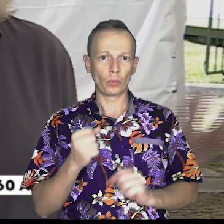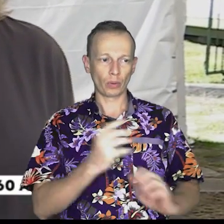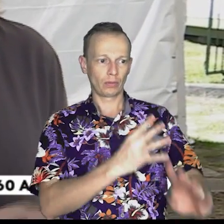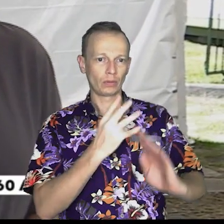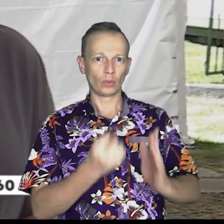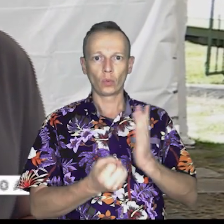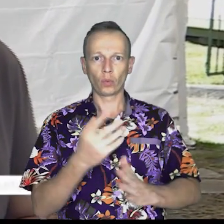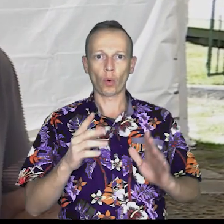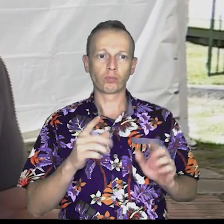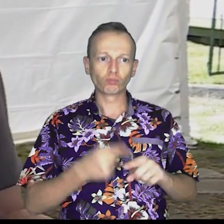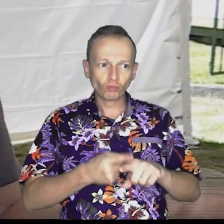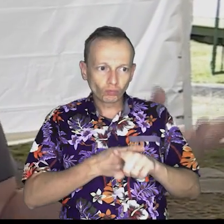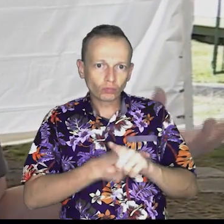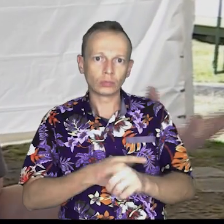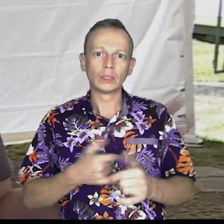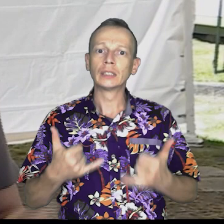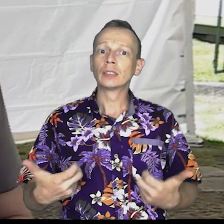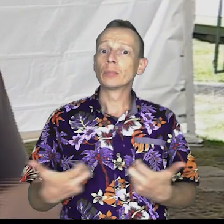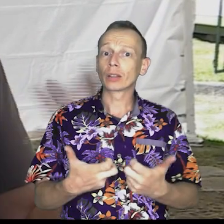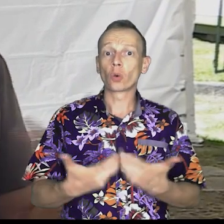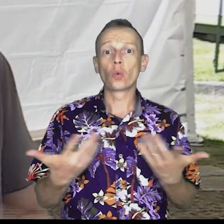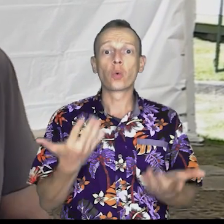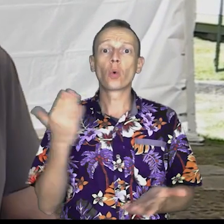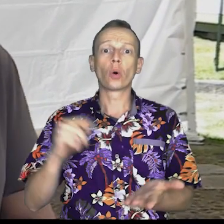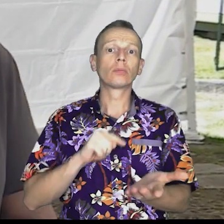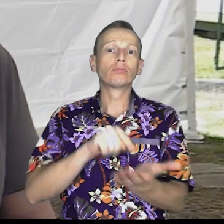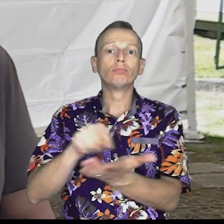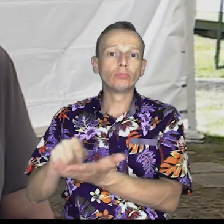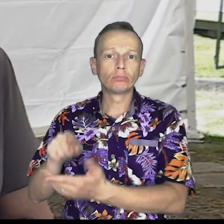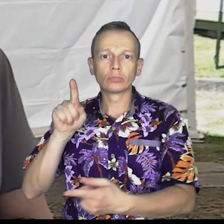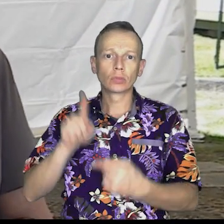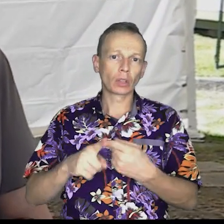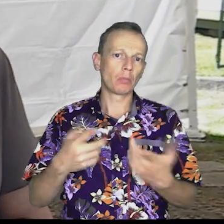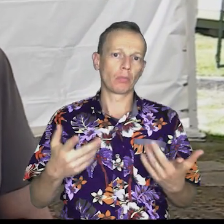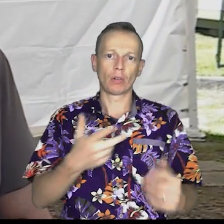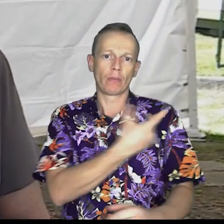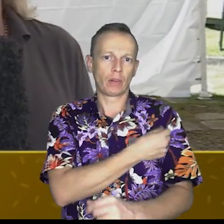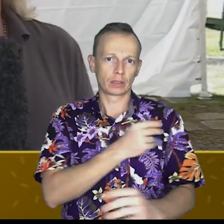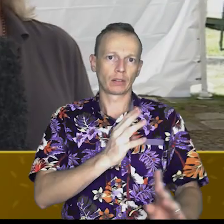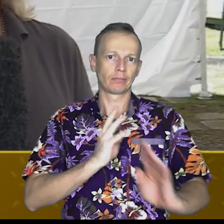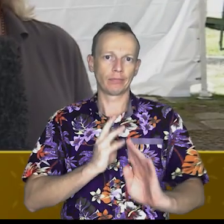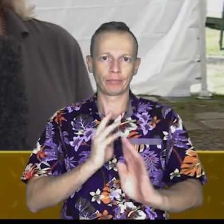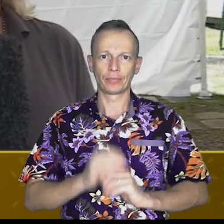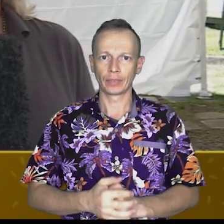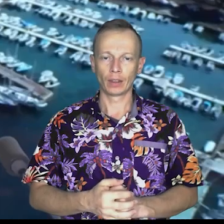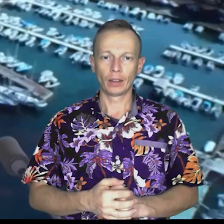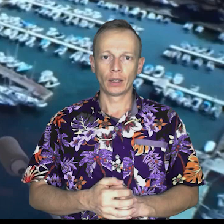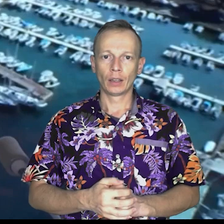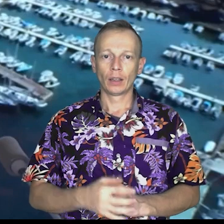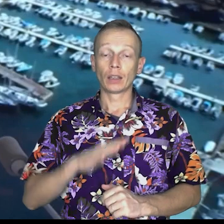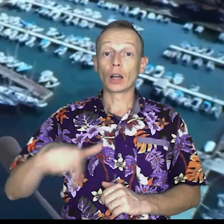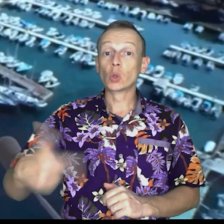2, elle se fait tranquillement, ici notamment, et dans tous les autres centres dédiés autour de l'île de Tahiti. Voilà, je rappelle